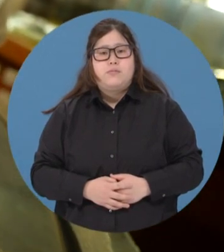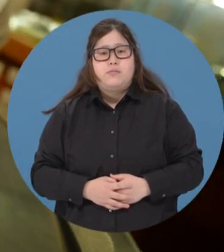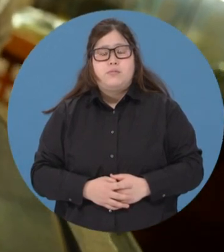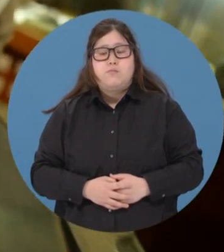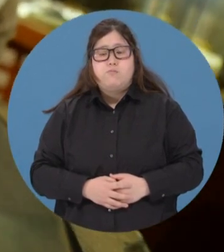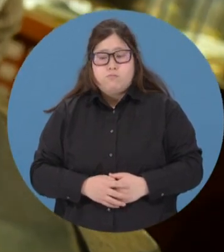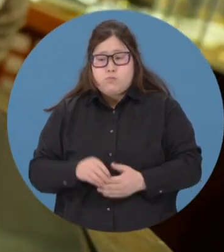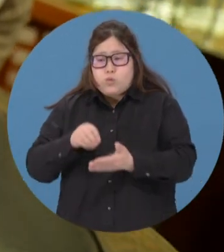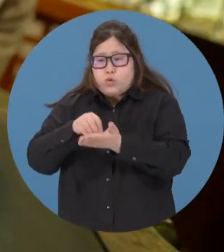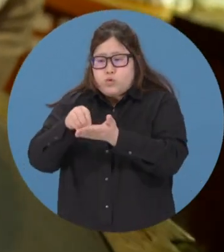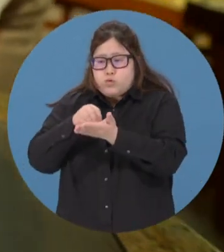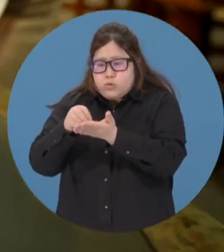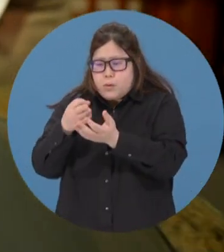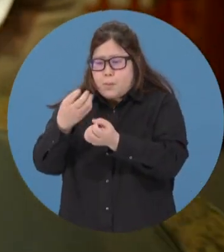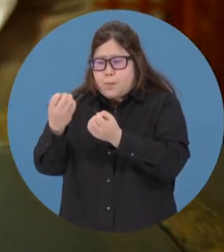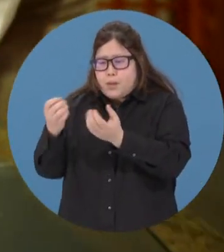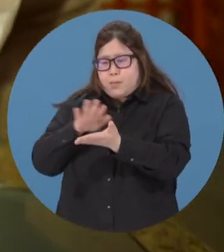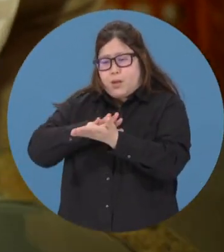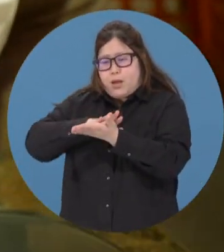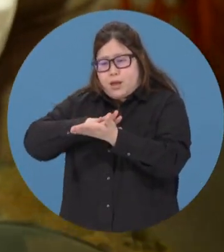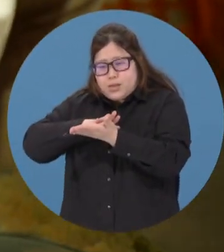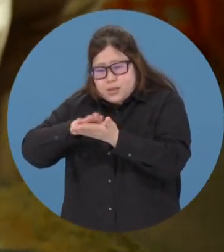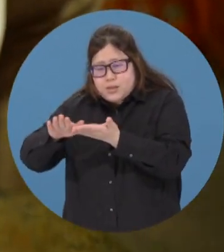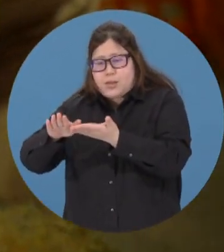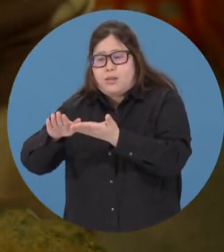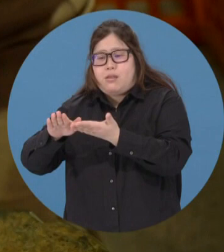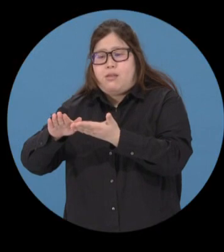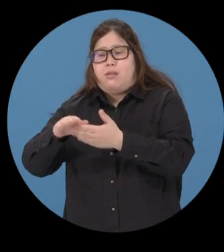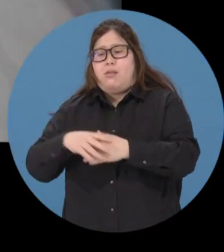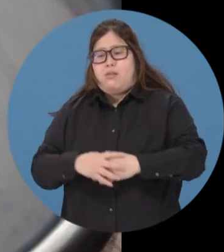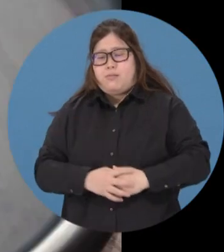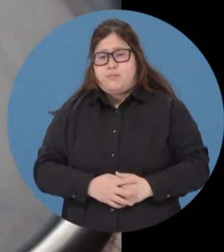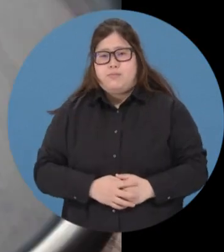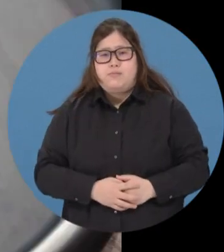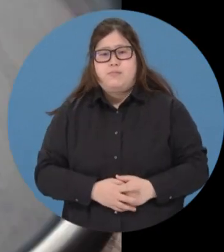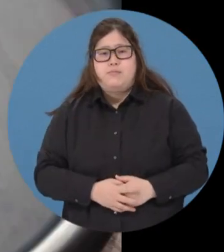艶のある本当に美しい光沢ですね。